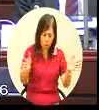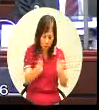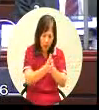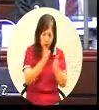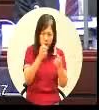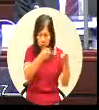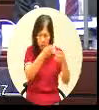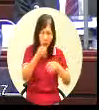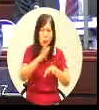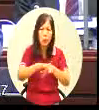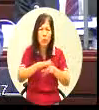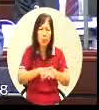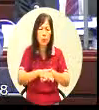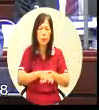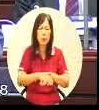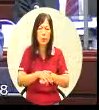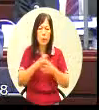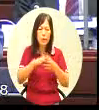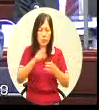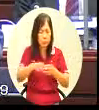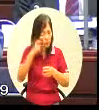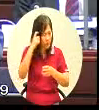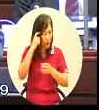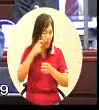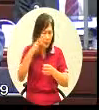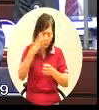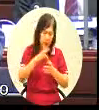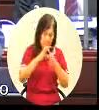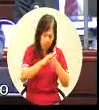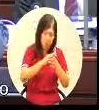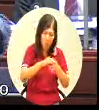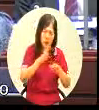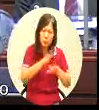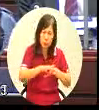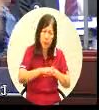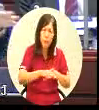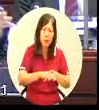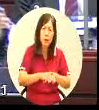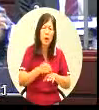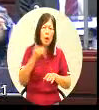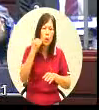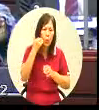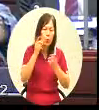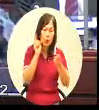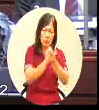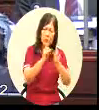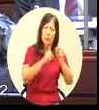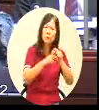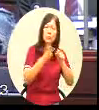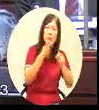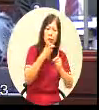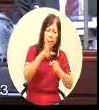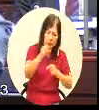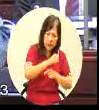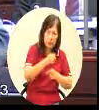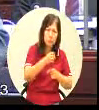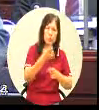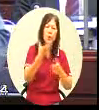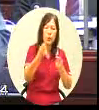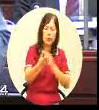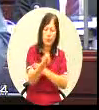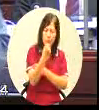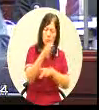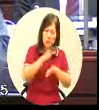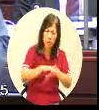起讨论，所以这个部分我们管理继续关心啊，我也是需要跟中央来争取，我们也会努